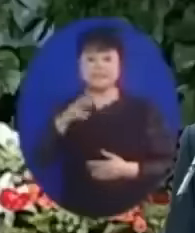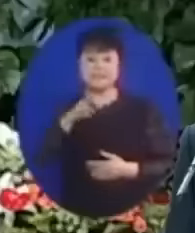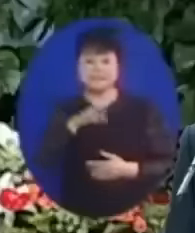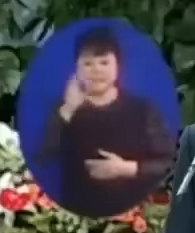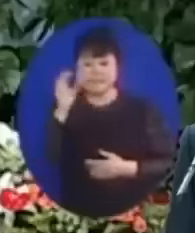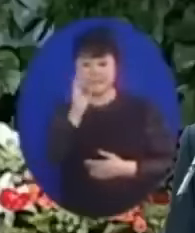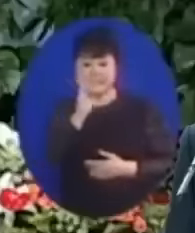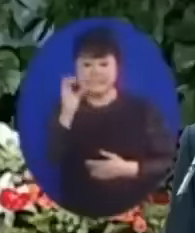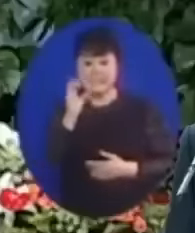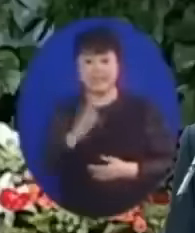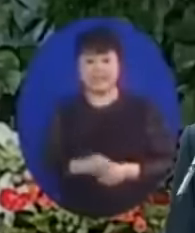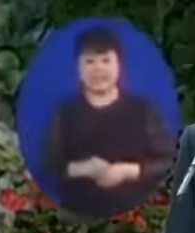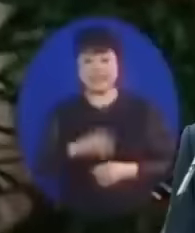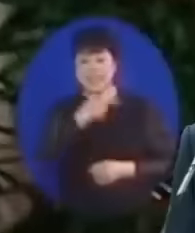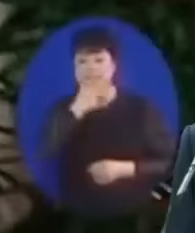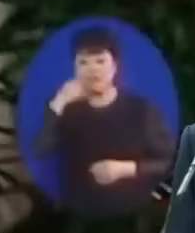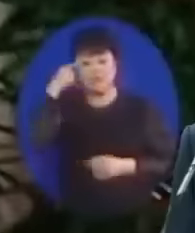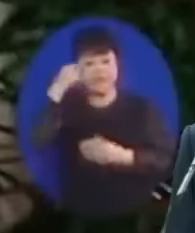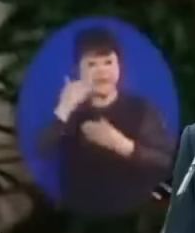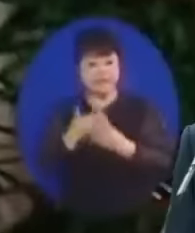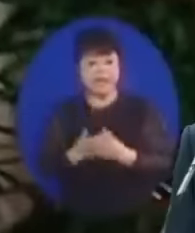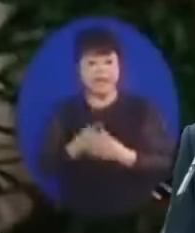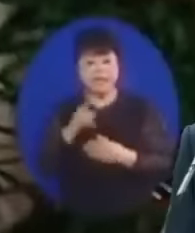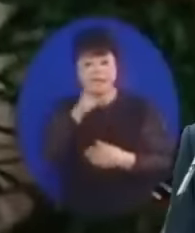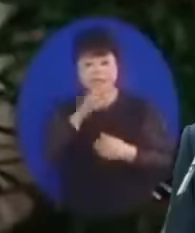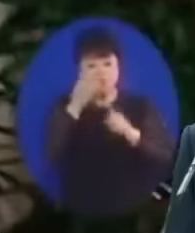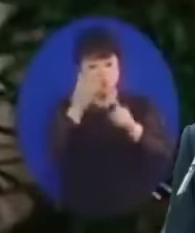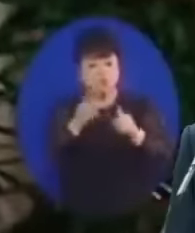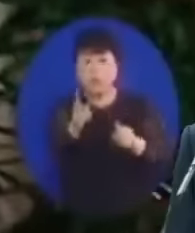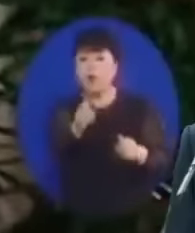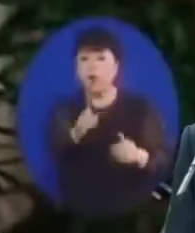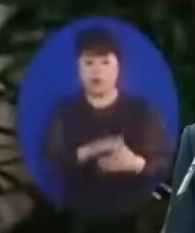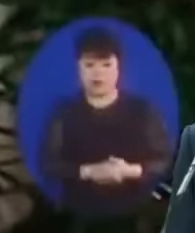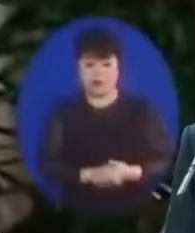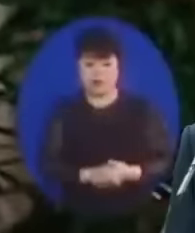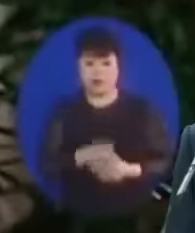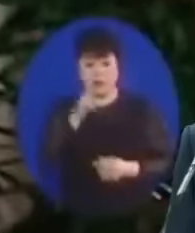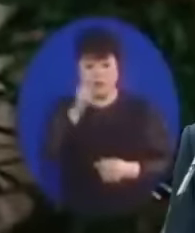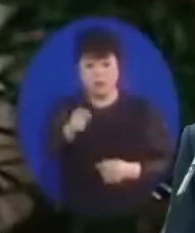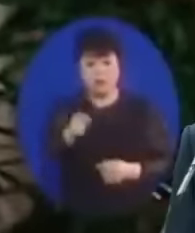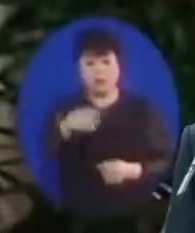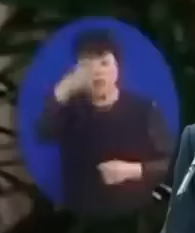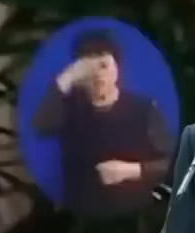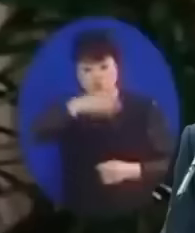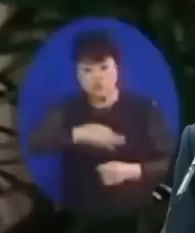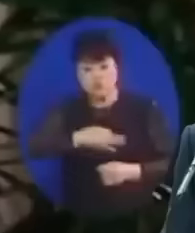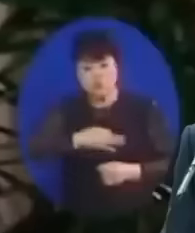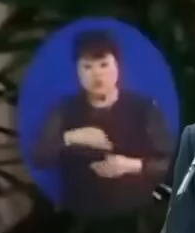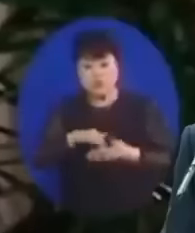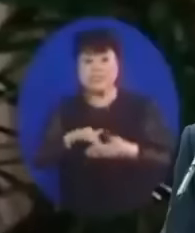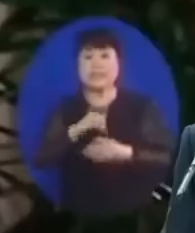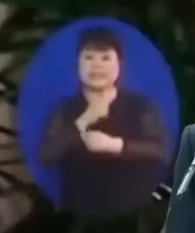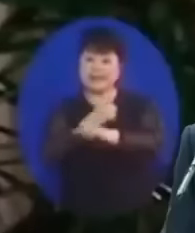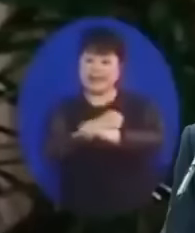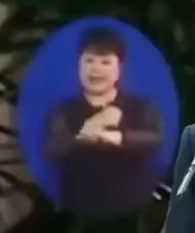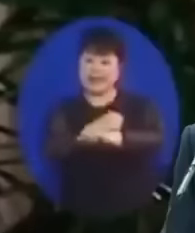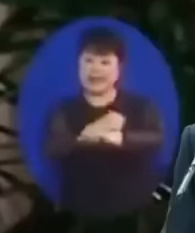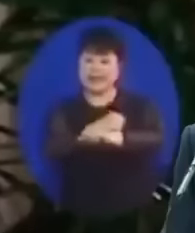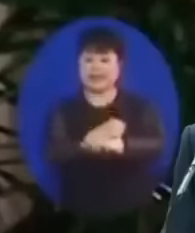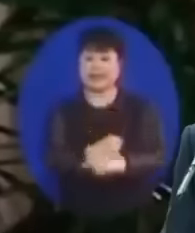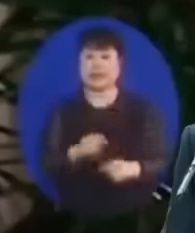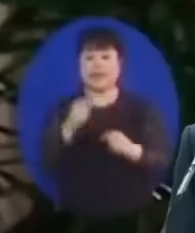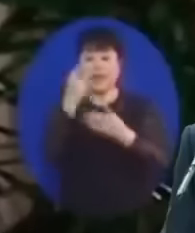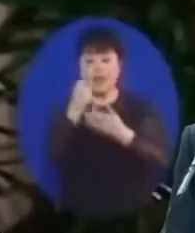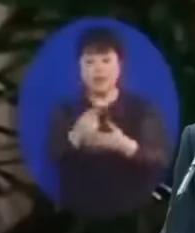신학자 토마스 아담스는 그대에게 시련을 주는 것은 무엇이나 그대의 유익으로 계산하라고 말했었습니다.